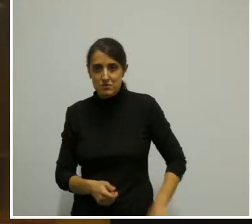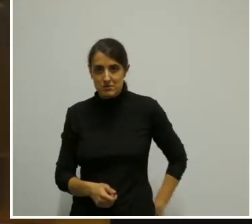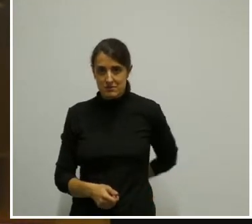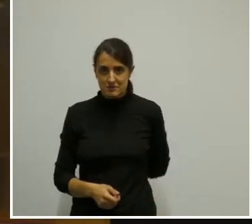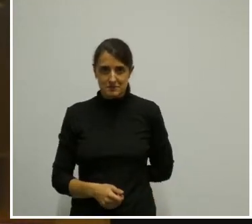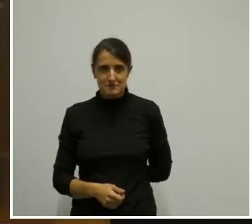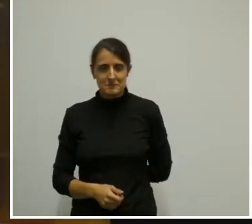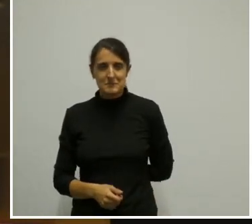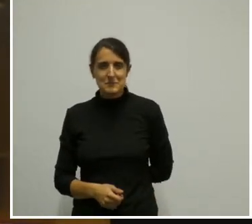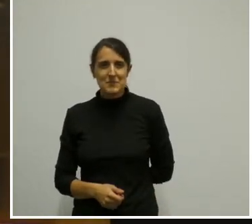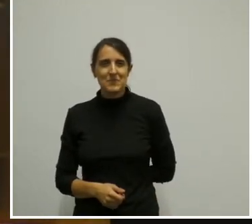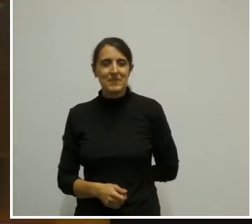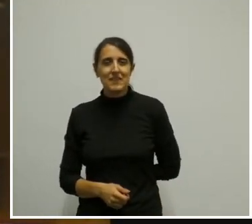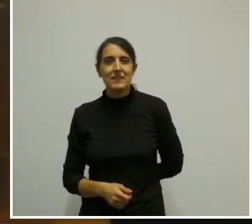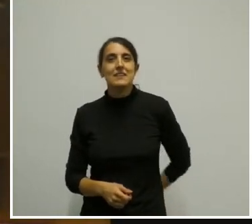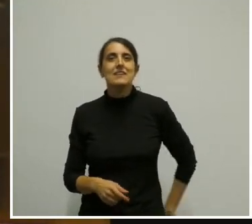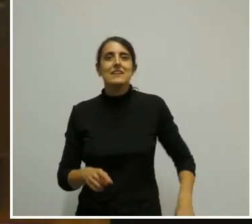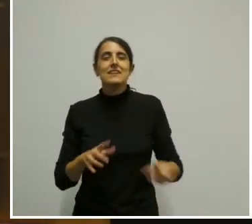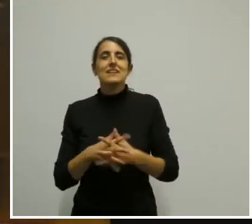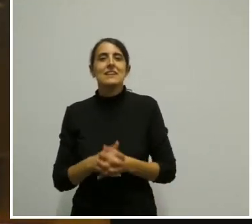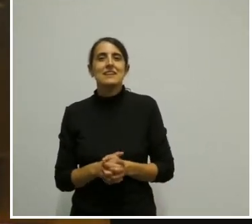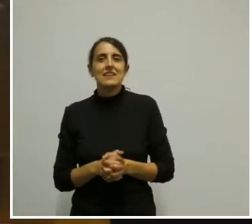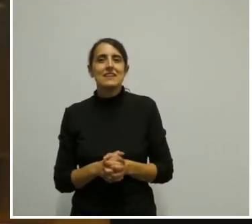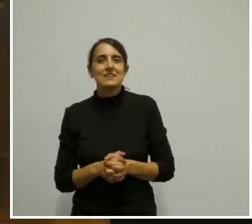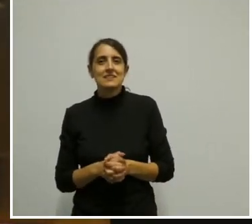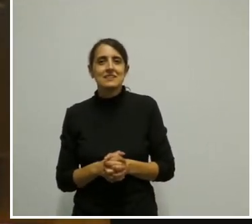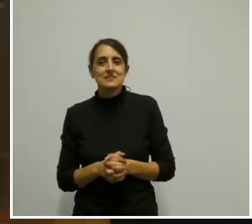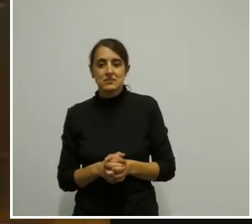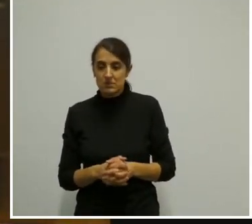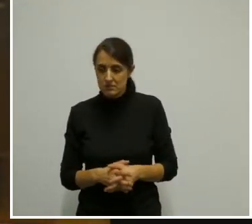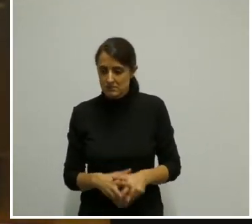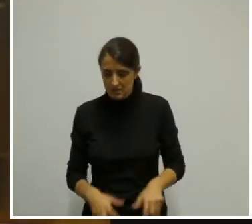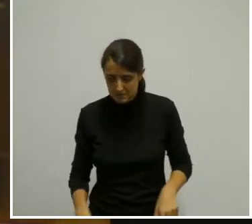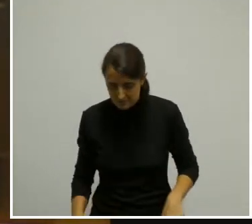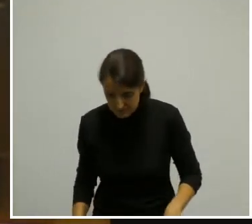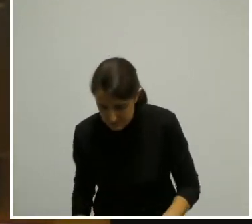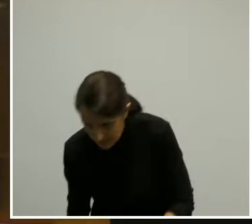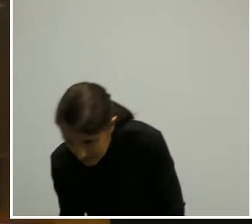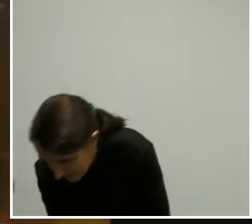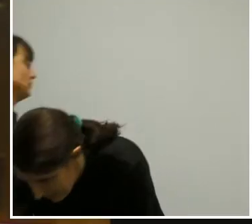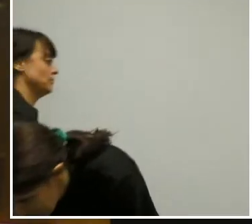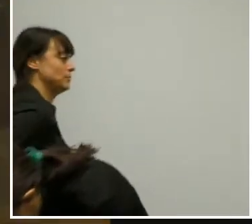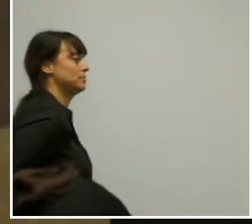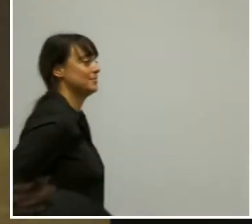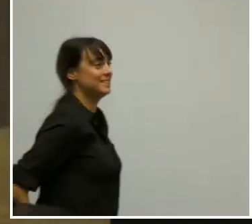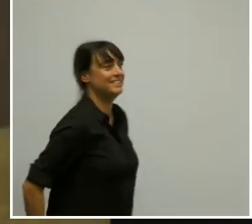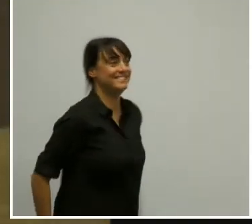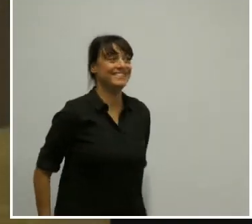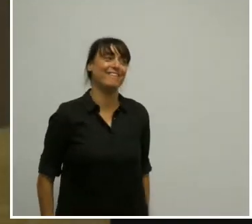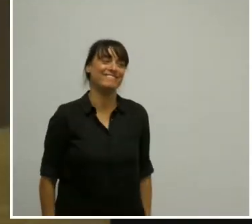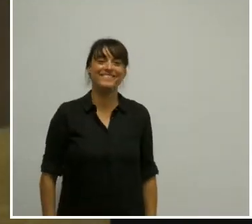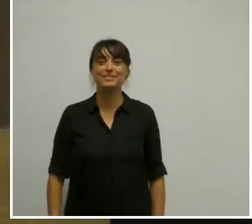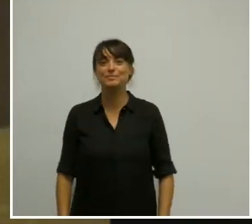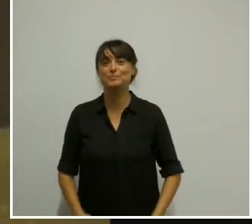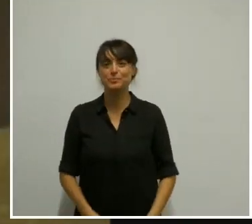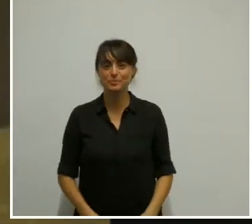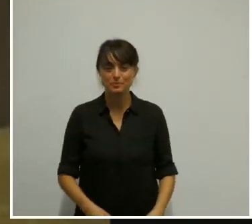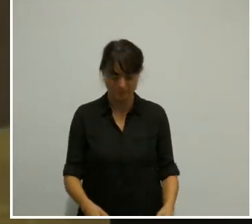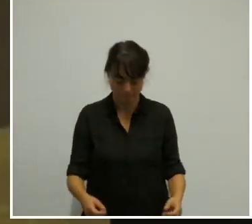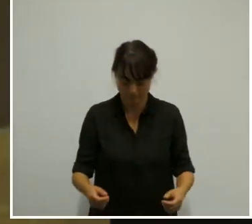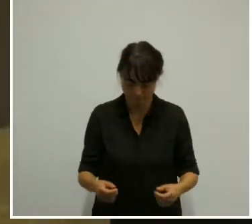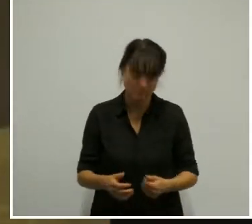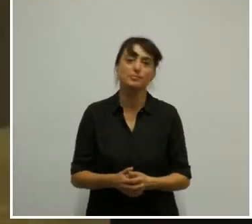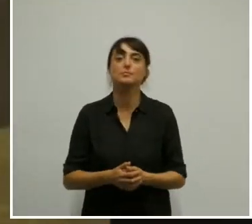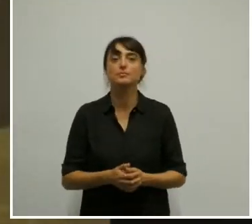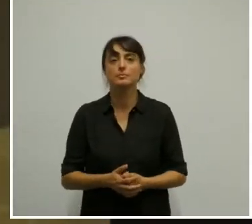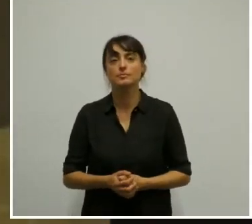És igual el que passa que, clar, si a tu t'ha agafat en cursos elevats, però igualment s'ha fet... Estem parlant que... Vull dir, jo et trasllado el que ens diuen les direccions. Jo